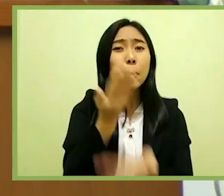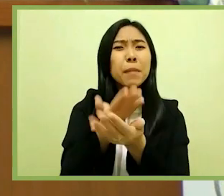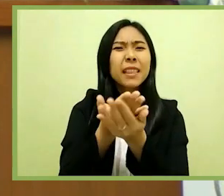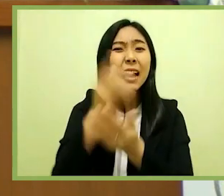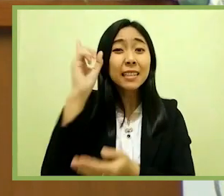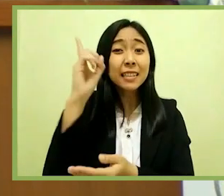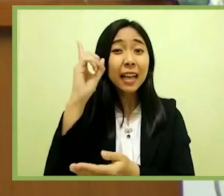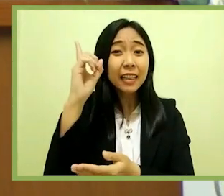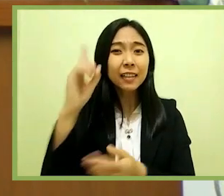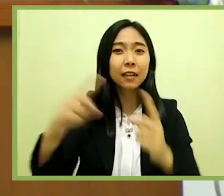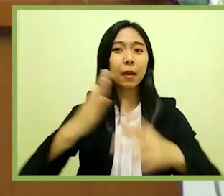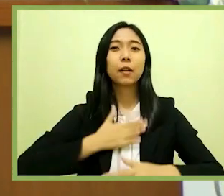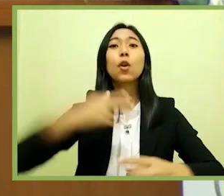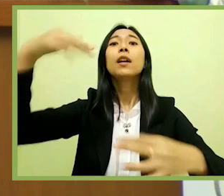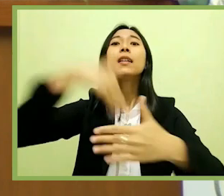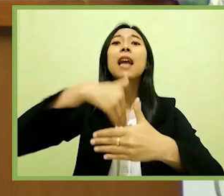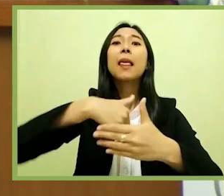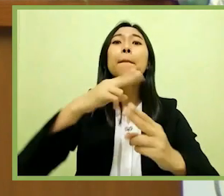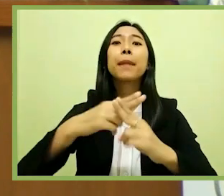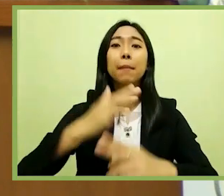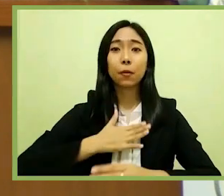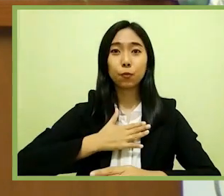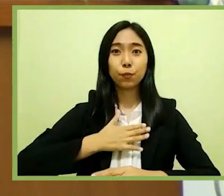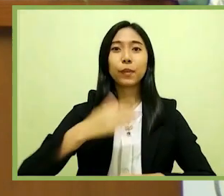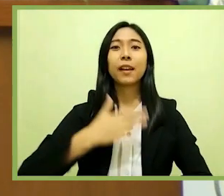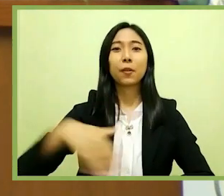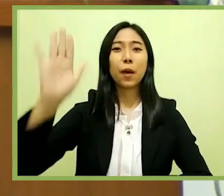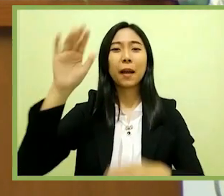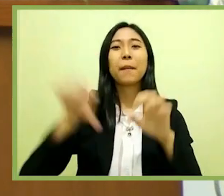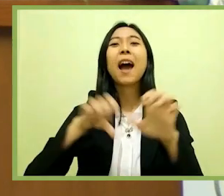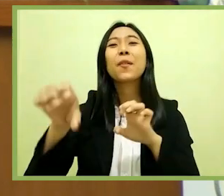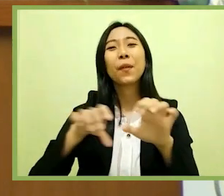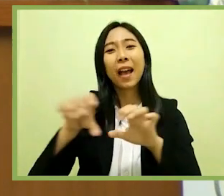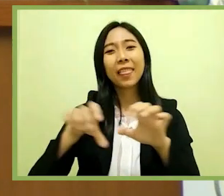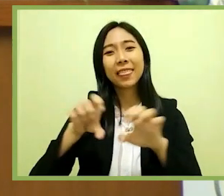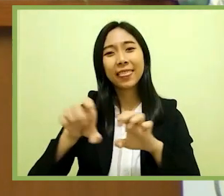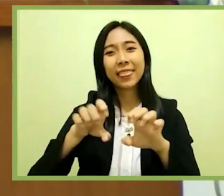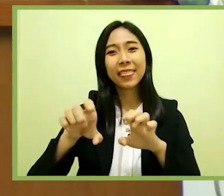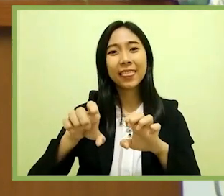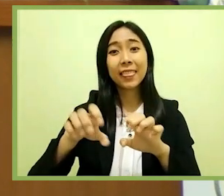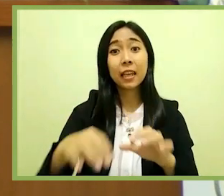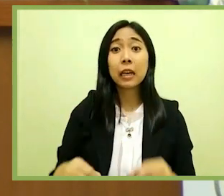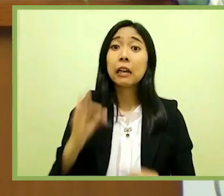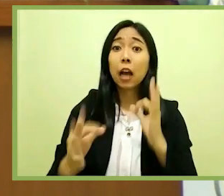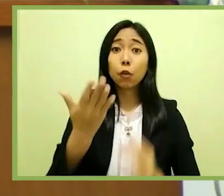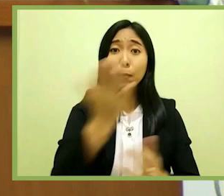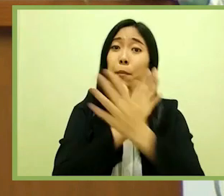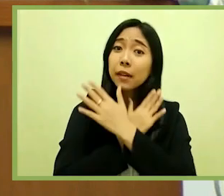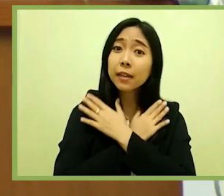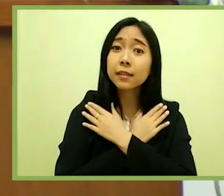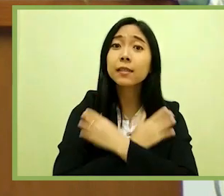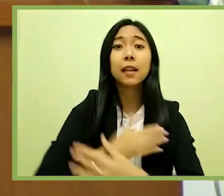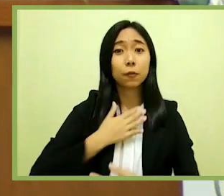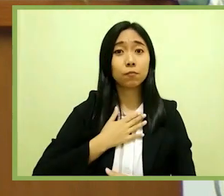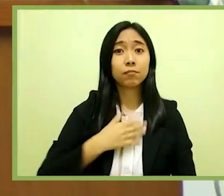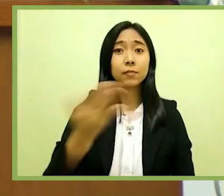kepadaku dalam namaku, aku akan melakukannya. Jikalau kamu mengasihi aku, kamu